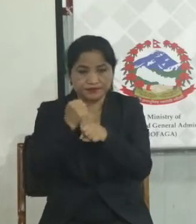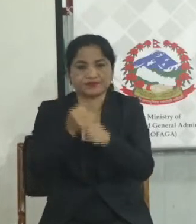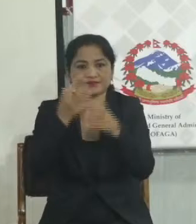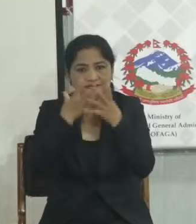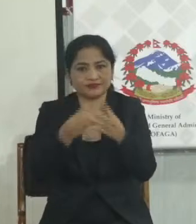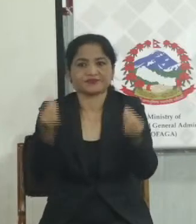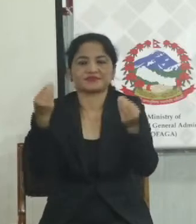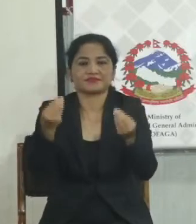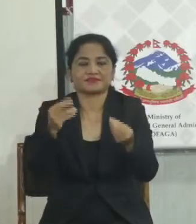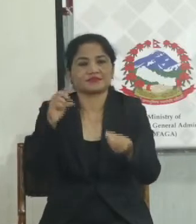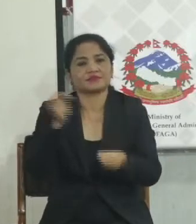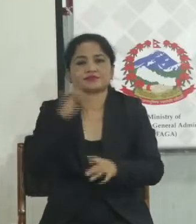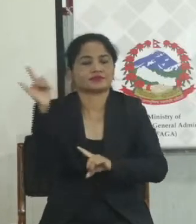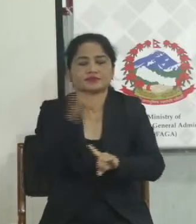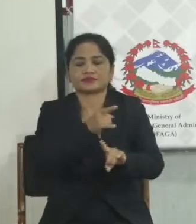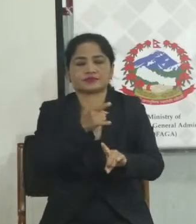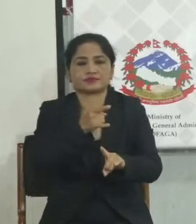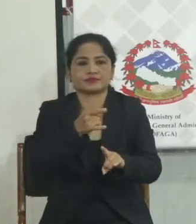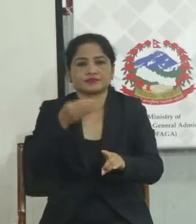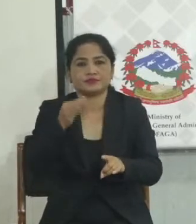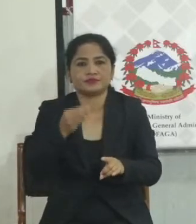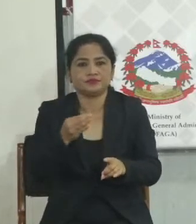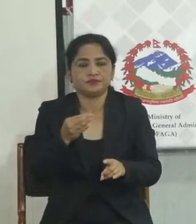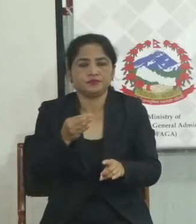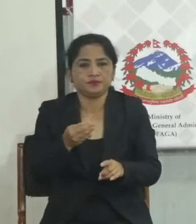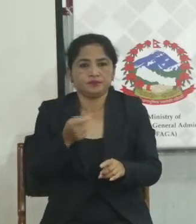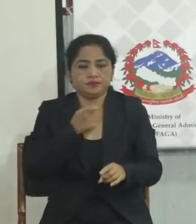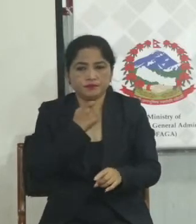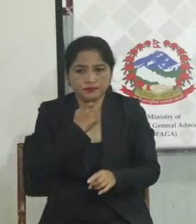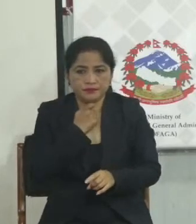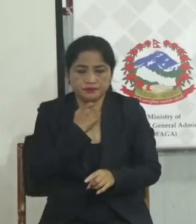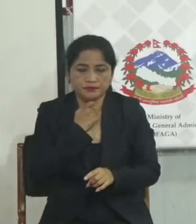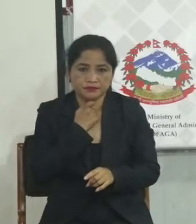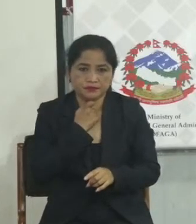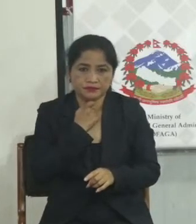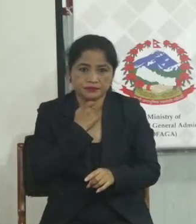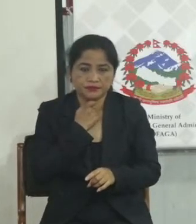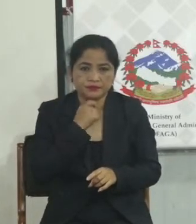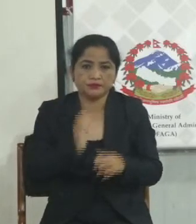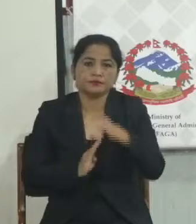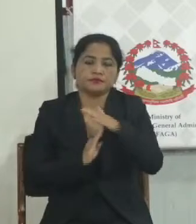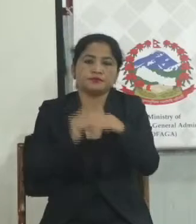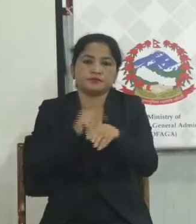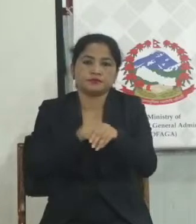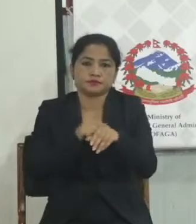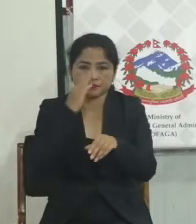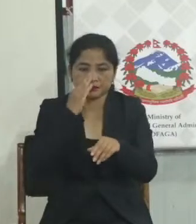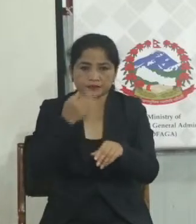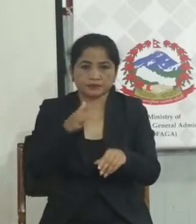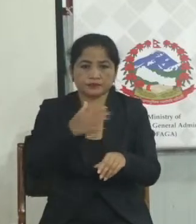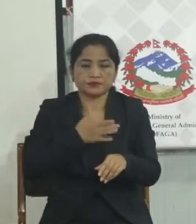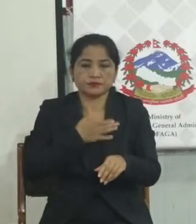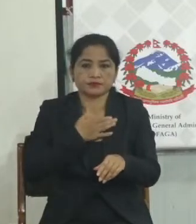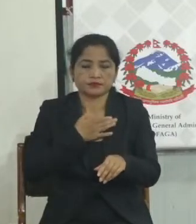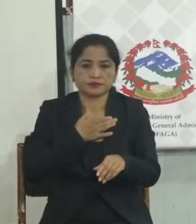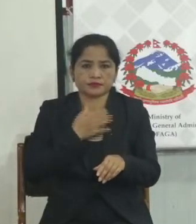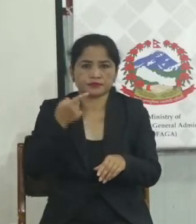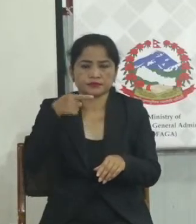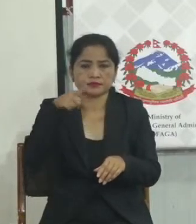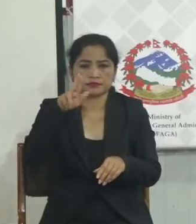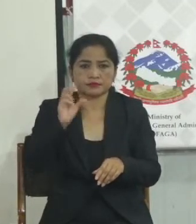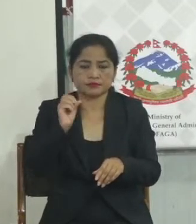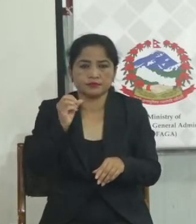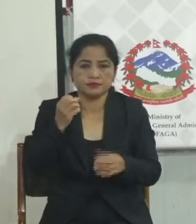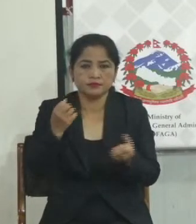And in the break, we have a Nip Bahadur Aud. र यो ब्रेकको समयमा चाहिँ हाम्रो निप बहादुर